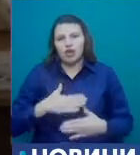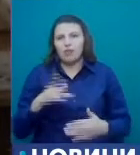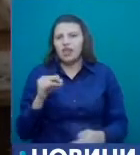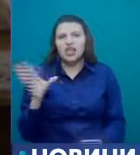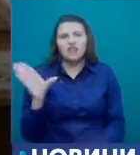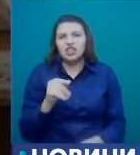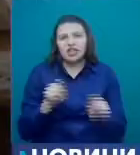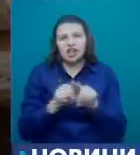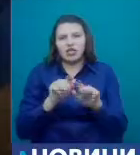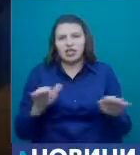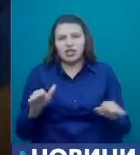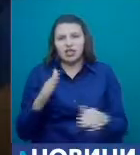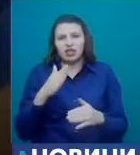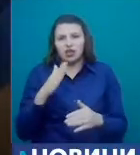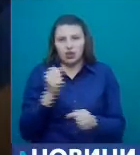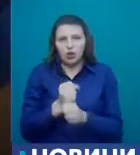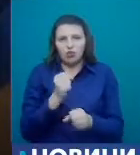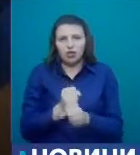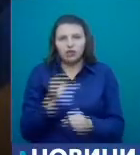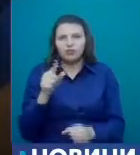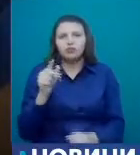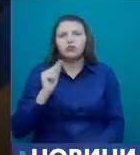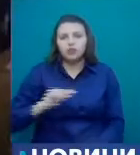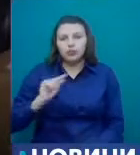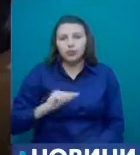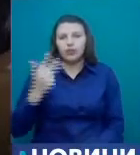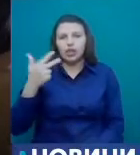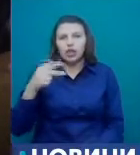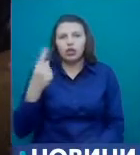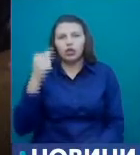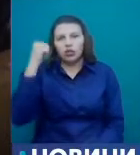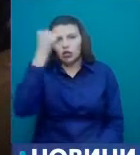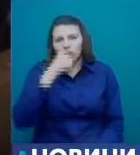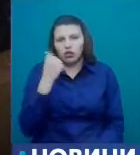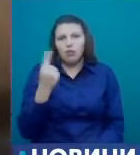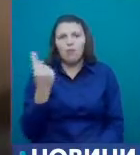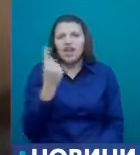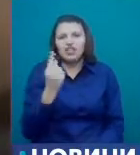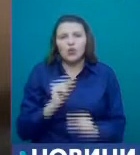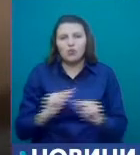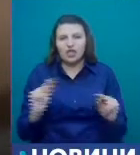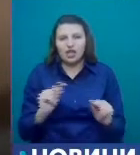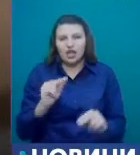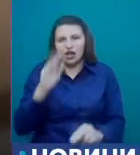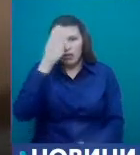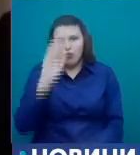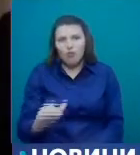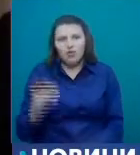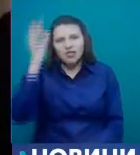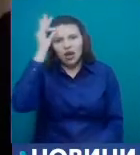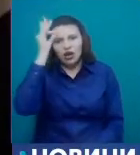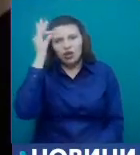номер 26 Любов Гора тут працює 31 рік. Жінка була першою вчителькою хлопця, згадує останню зустріч із Антоном.